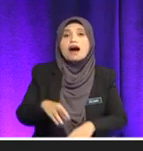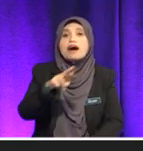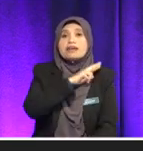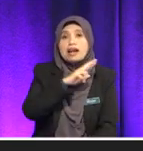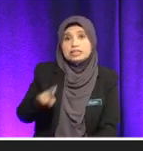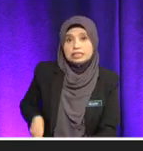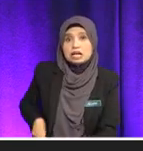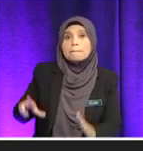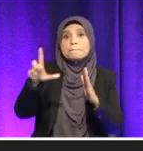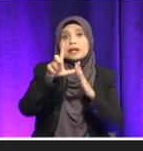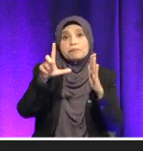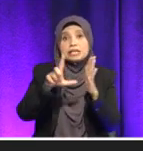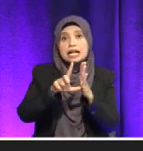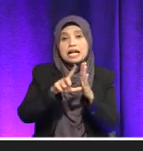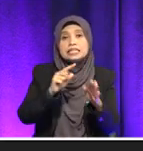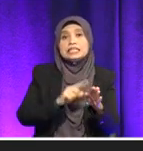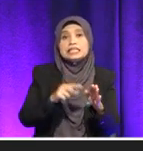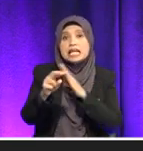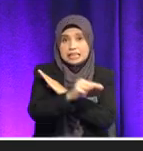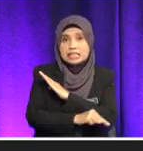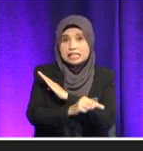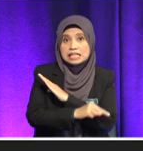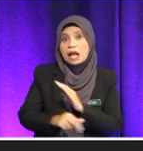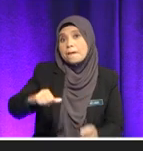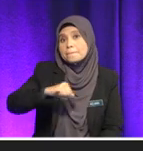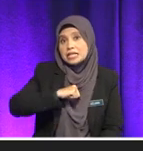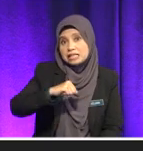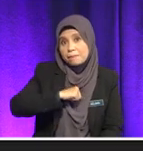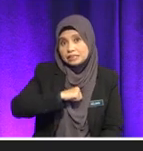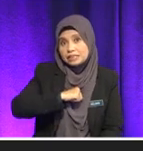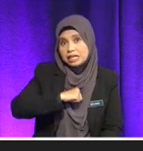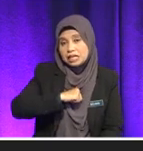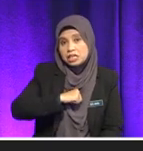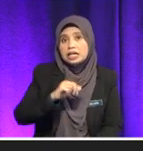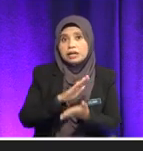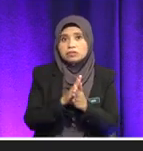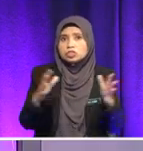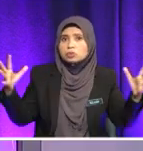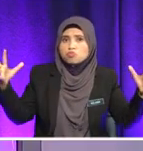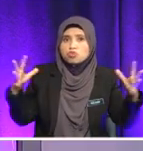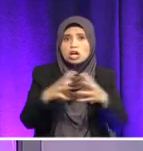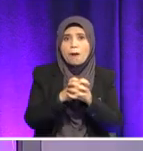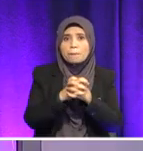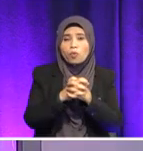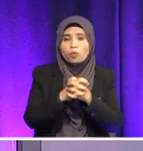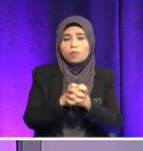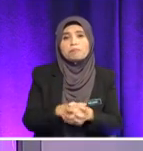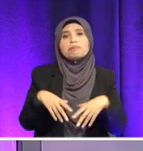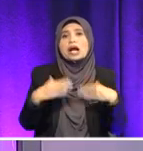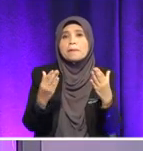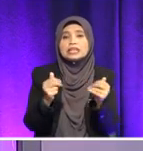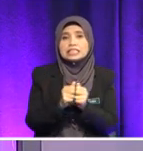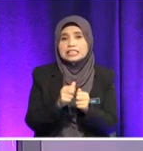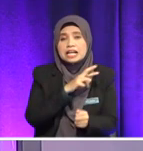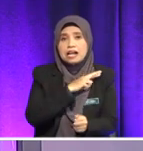masing-masing sekarang kita nak gabungkan semua Negeri Ini tadi jadi setiap Negeri ada raja Jadi bagaimana dengan kuasa